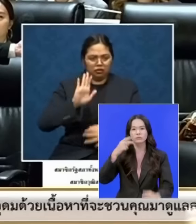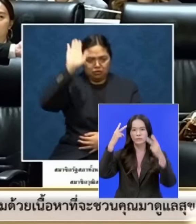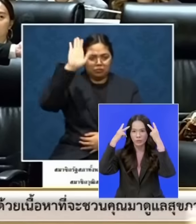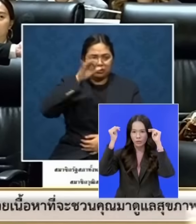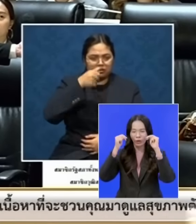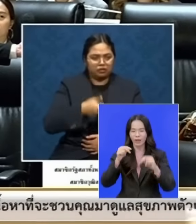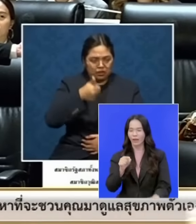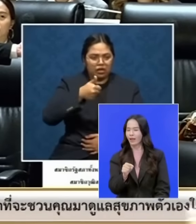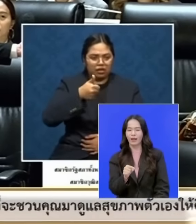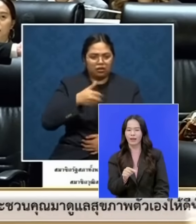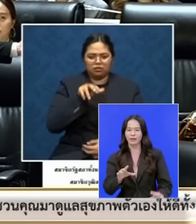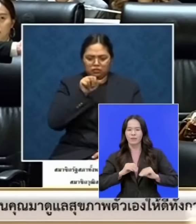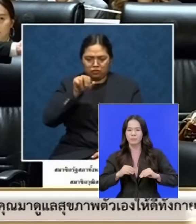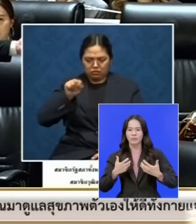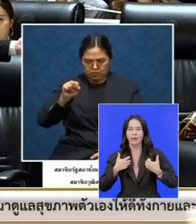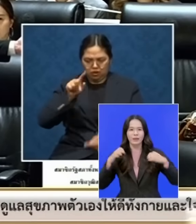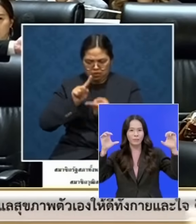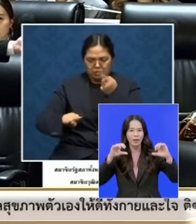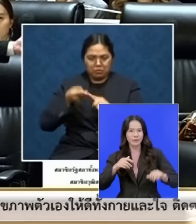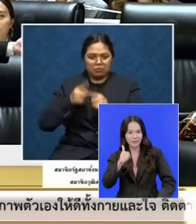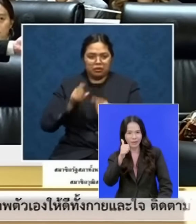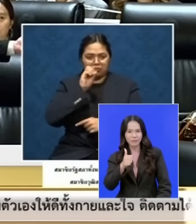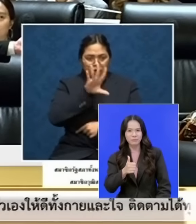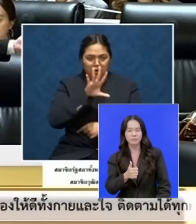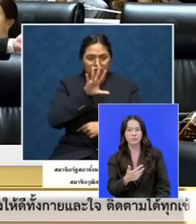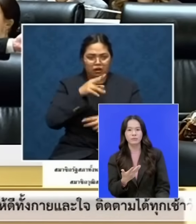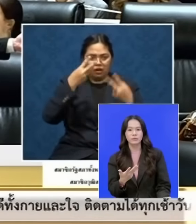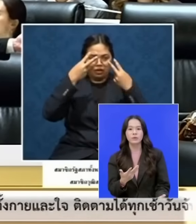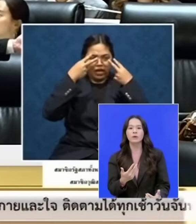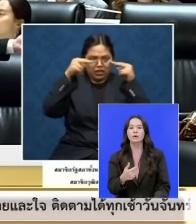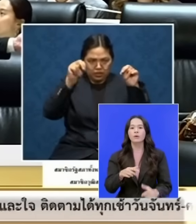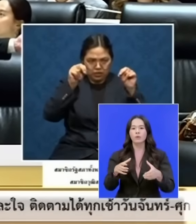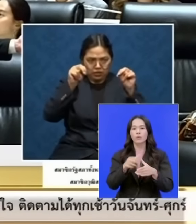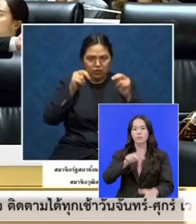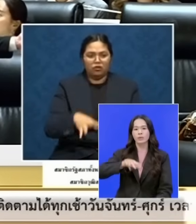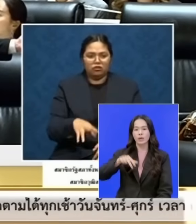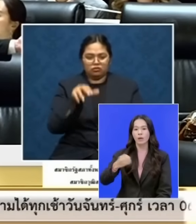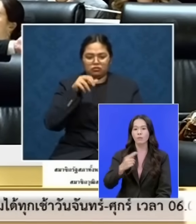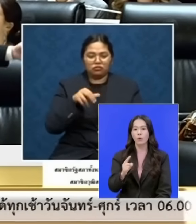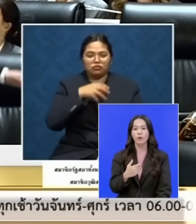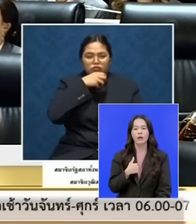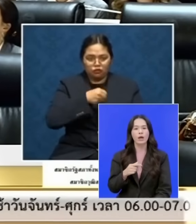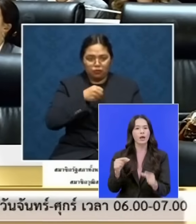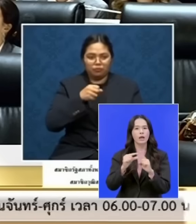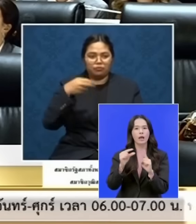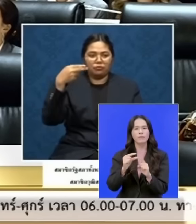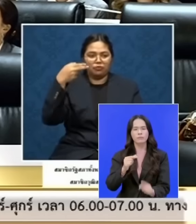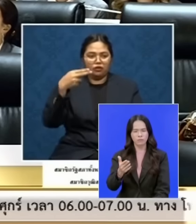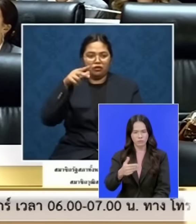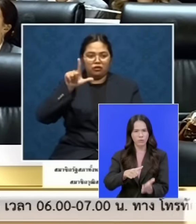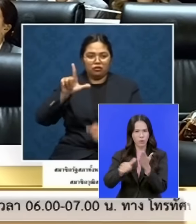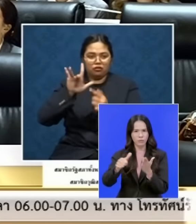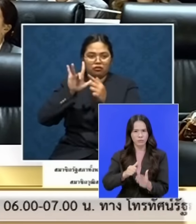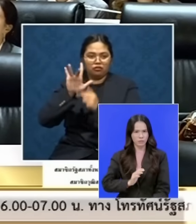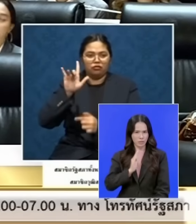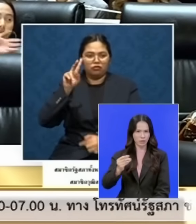หล่นรัฐบาลส้มหล่นแต่ฝั่งของเพื่อไทยคุณพัฒนาสรรพโสบอกว่าขอให้ถอนคำพูดและให้เกียรติ